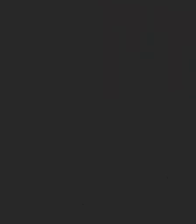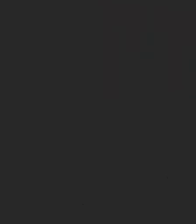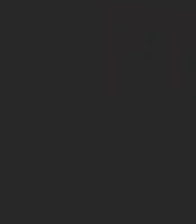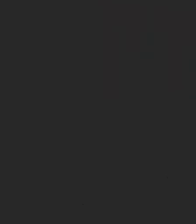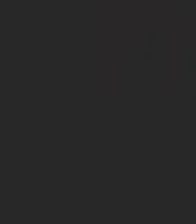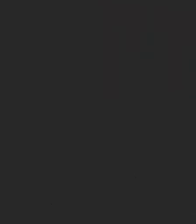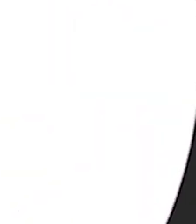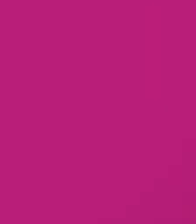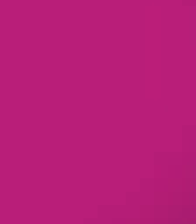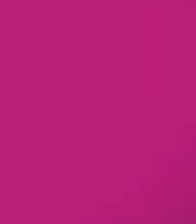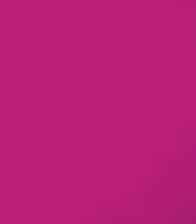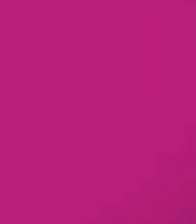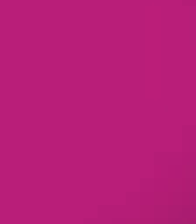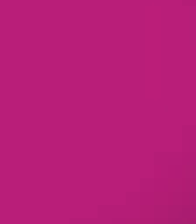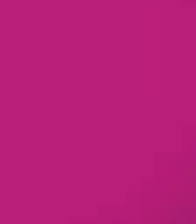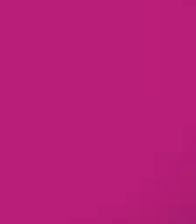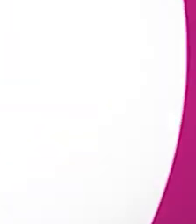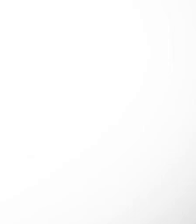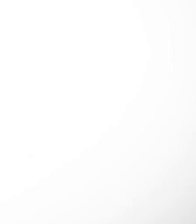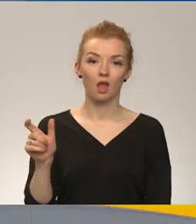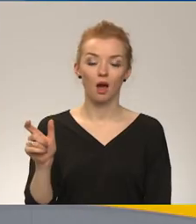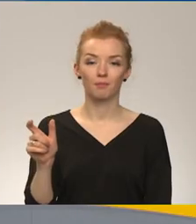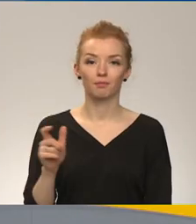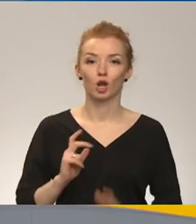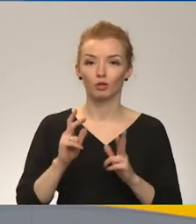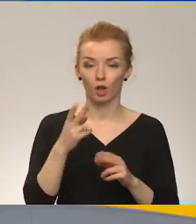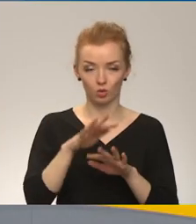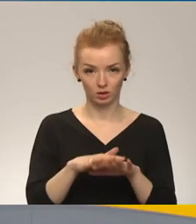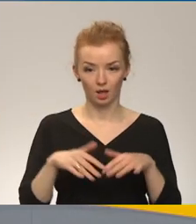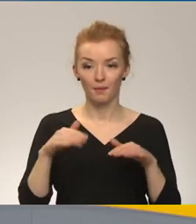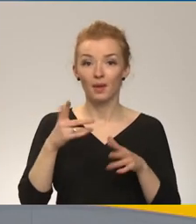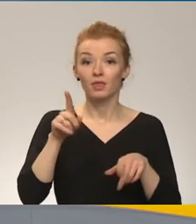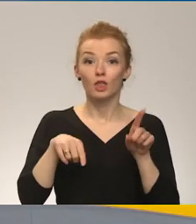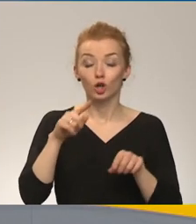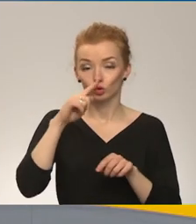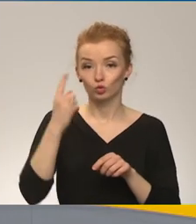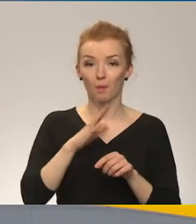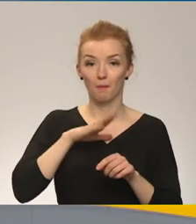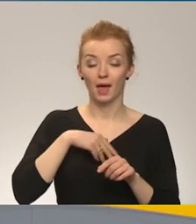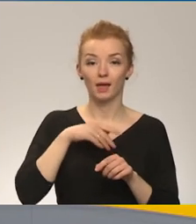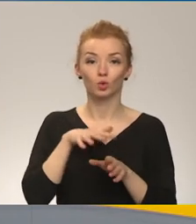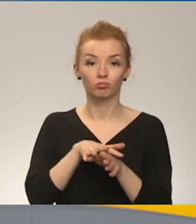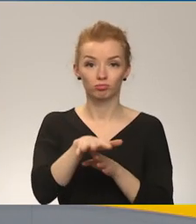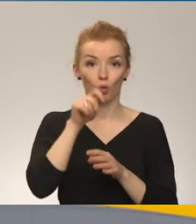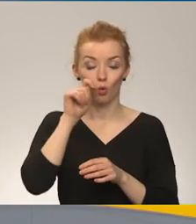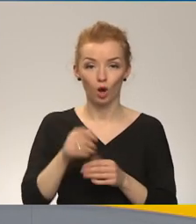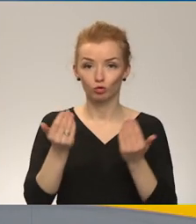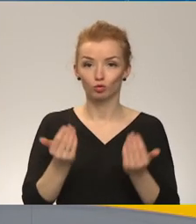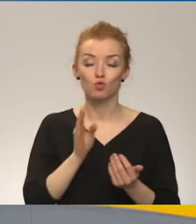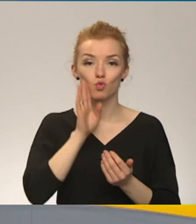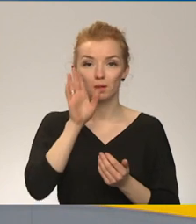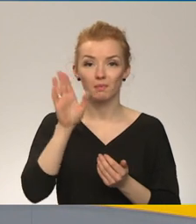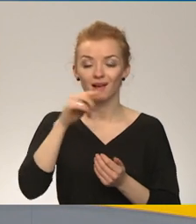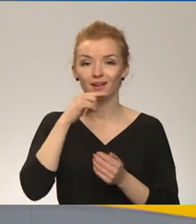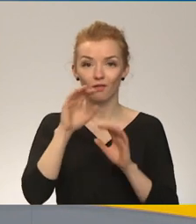Re, viss ēters ir te! Tikai dažas stundas pēc Krievijas iebrukuma Ukrainā šorīt pie Krievijas vēstniecības